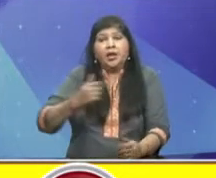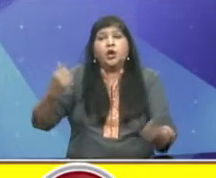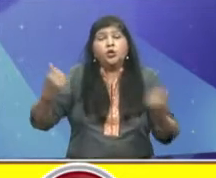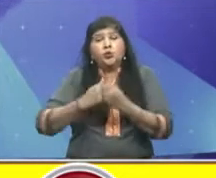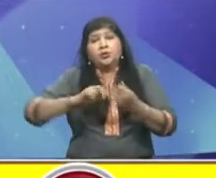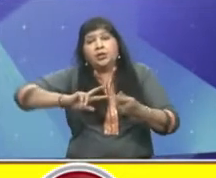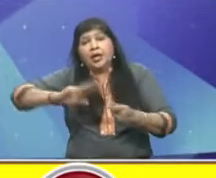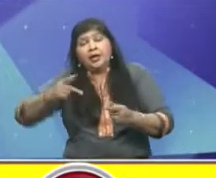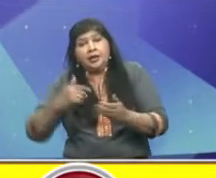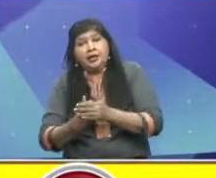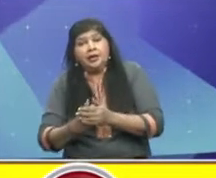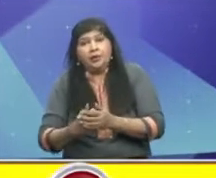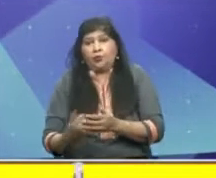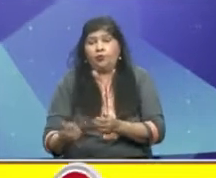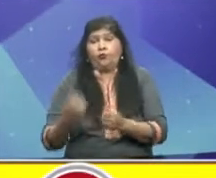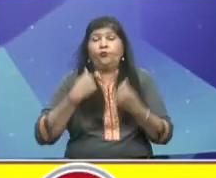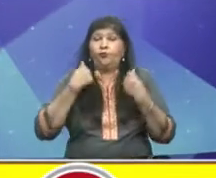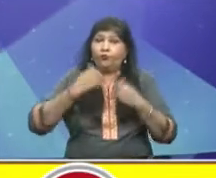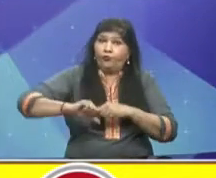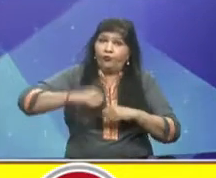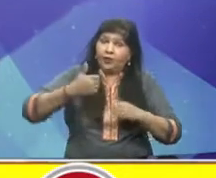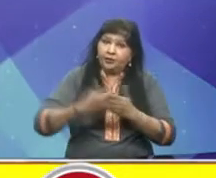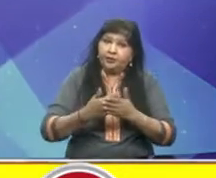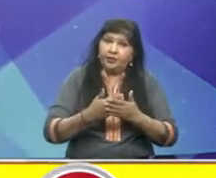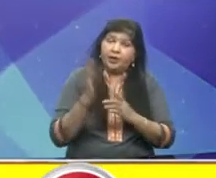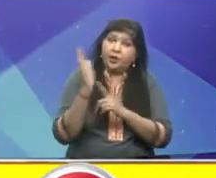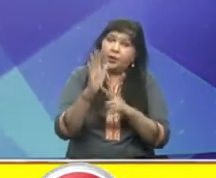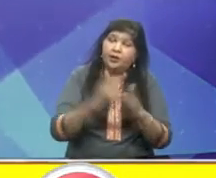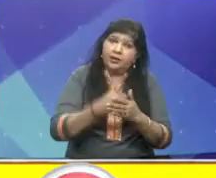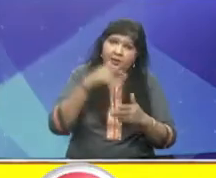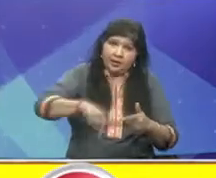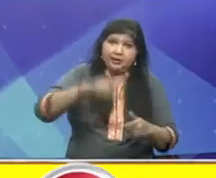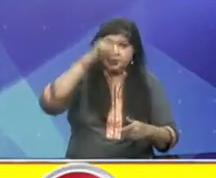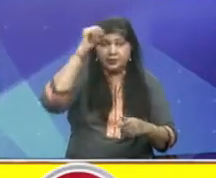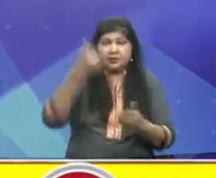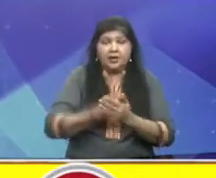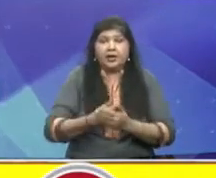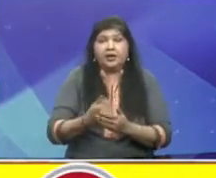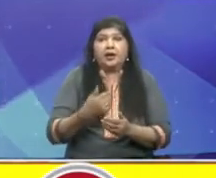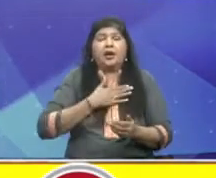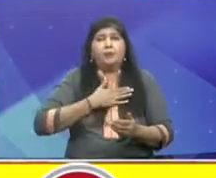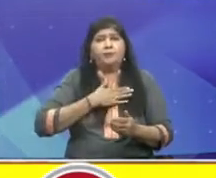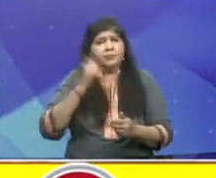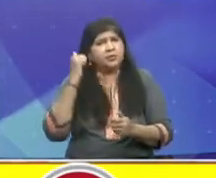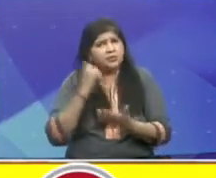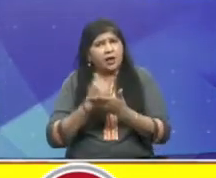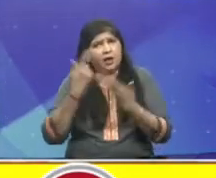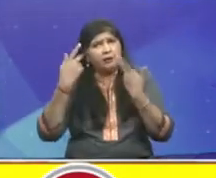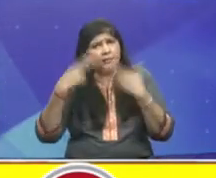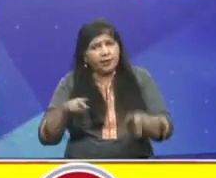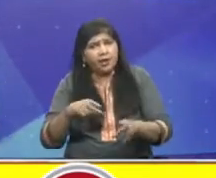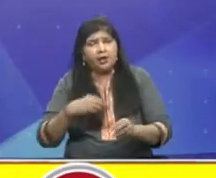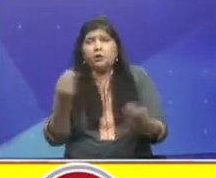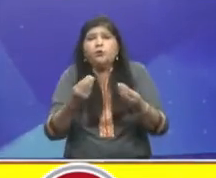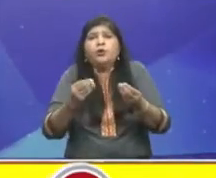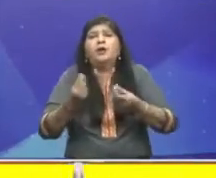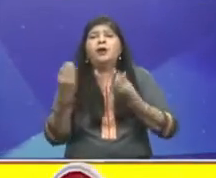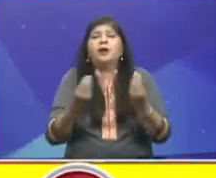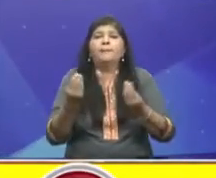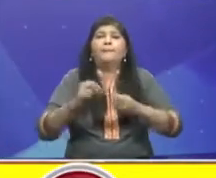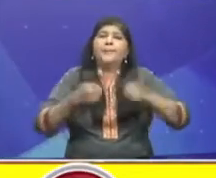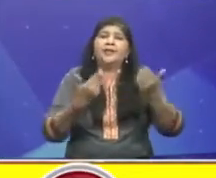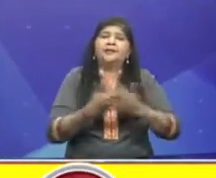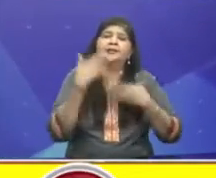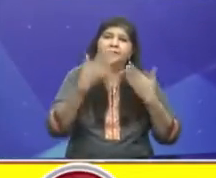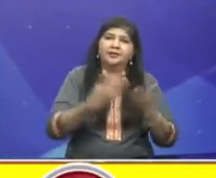अलग वीरता का ये उदाहरण हमारे देशवासियों की संकल्प शक्ति को दिखाता है और ये भी बताता है